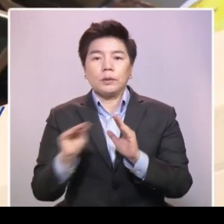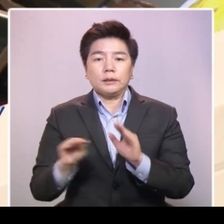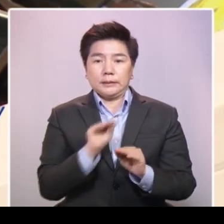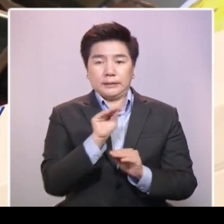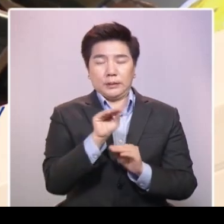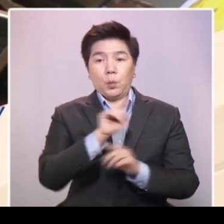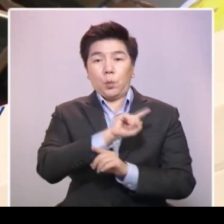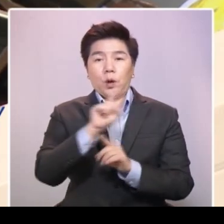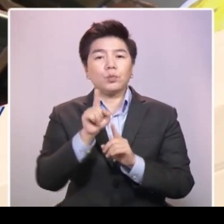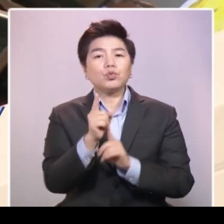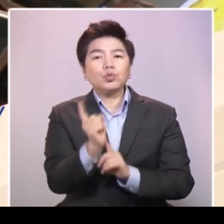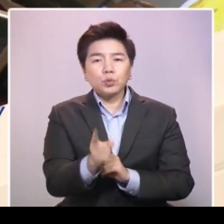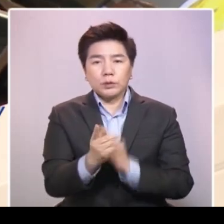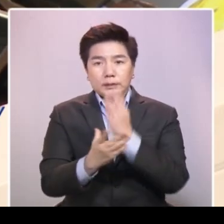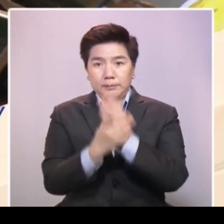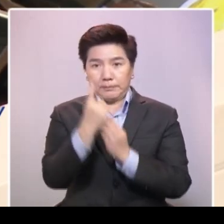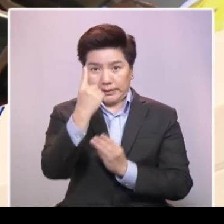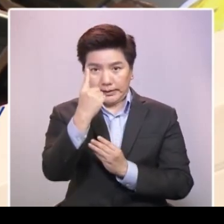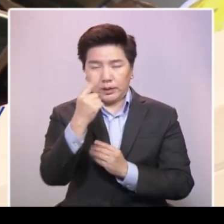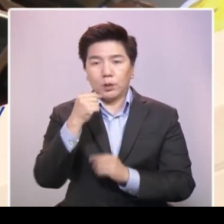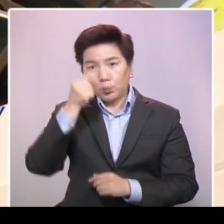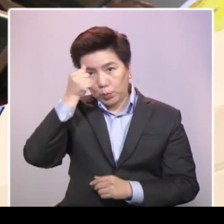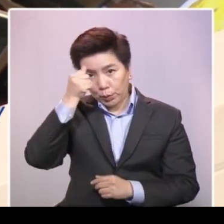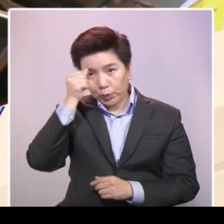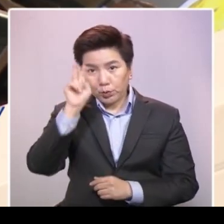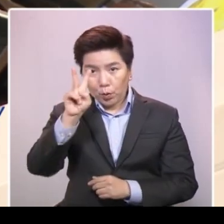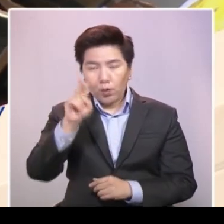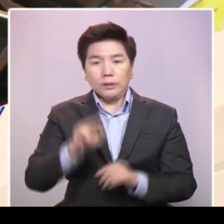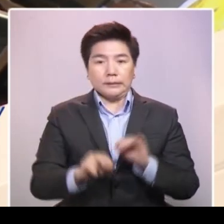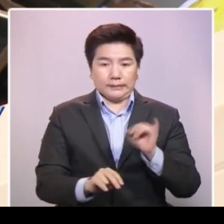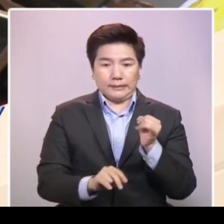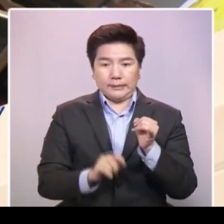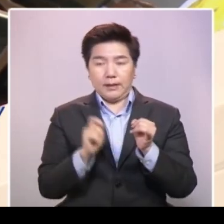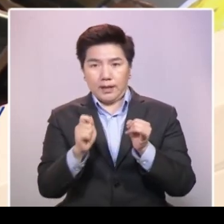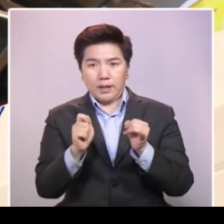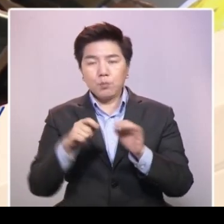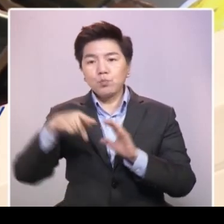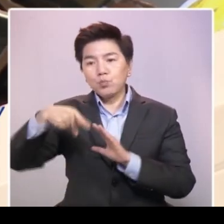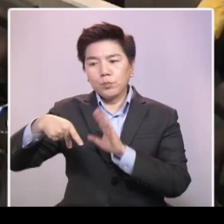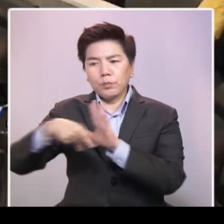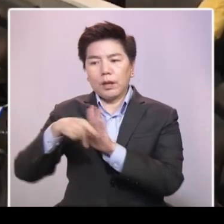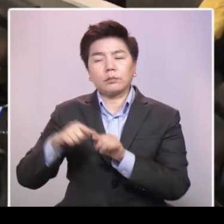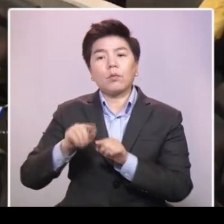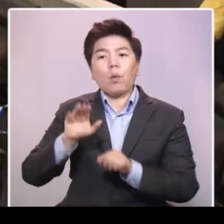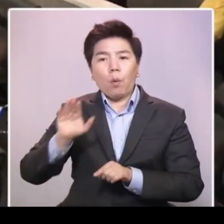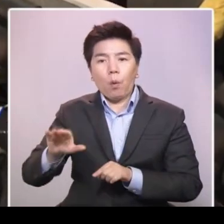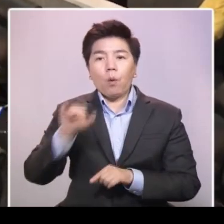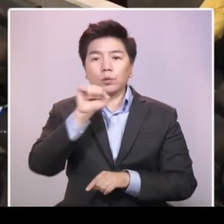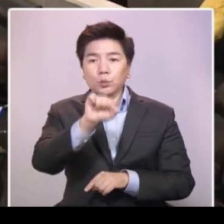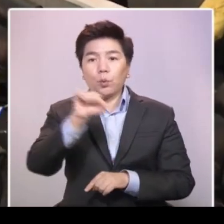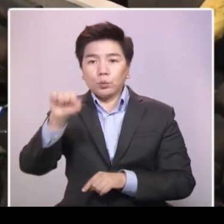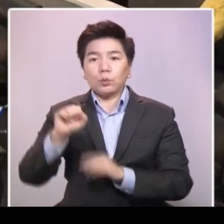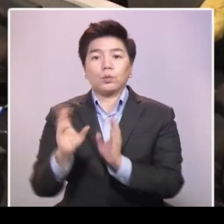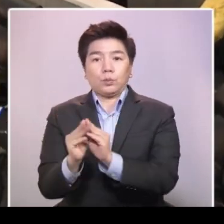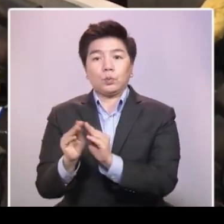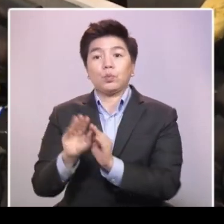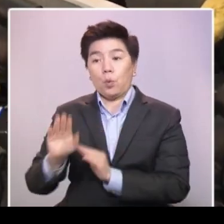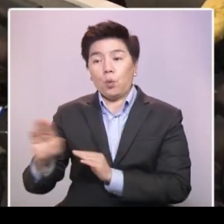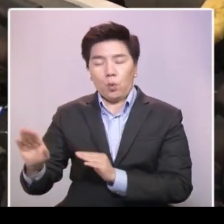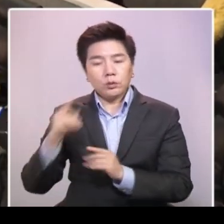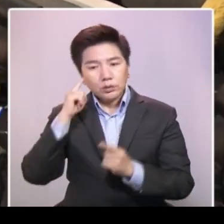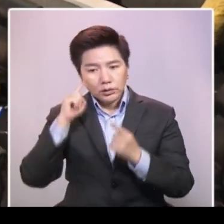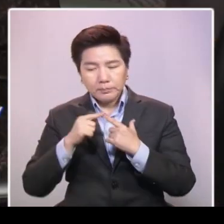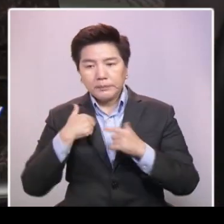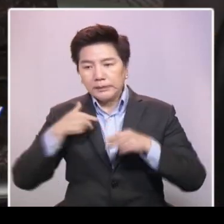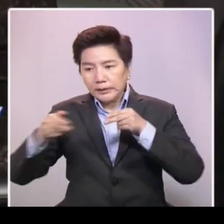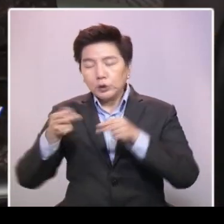ให้ประชุมวุฒิสภาสัปดาห์ละ 2วันคือวันจันทร์และวันอังคารค่ะเพราะว่าพุธพฤหัสบดีนั้นมีการประชุมสภาผู้แทยราษฎรนะคะก็